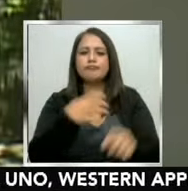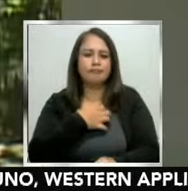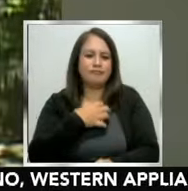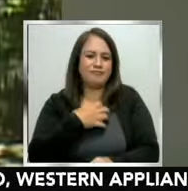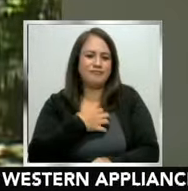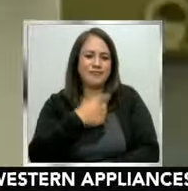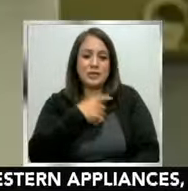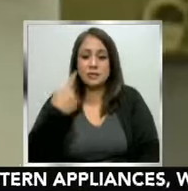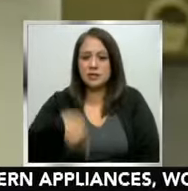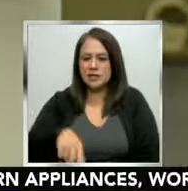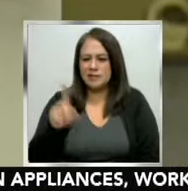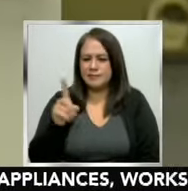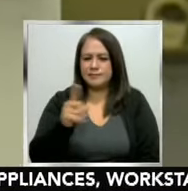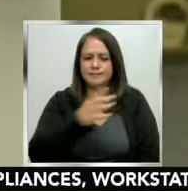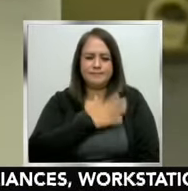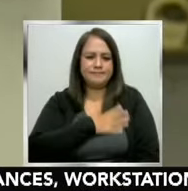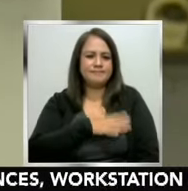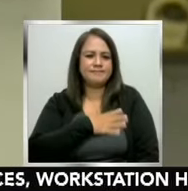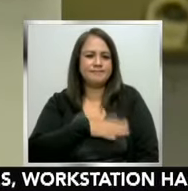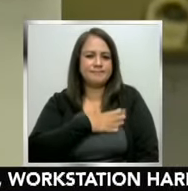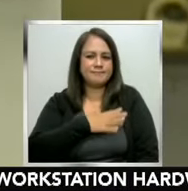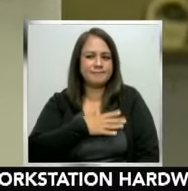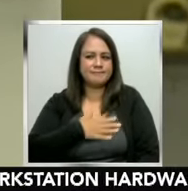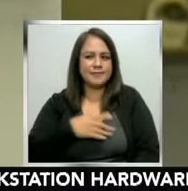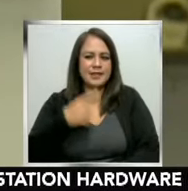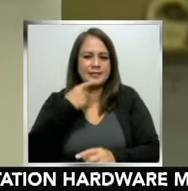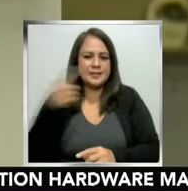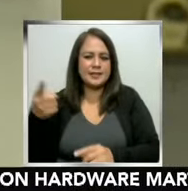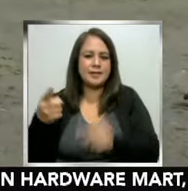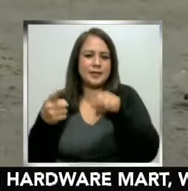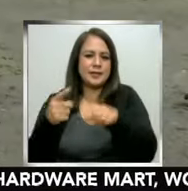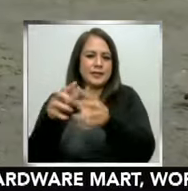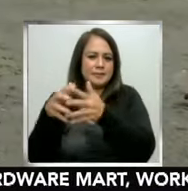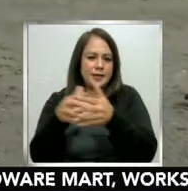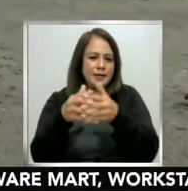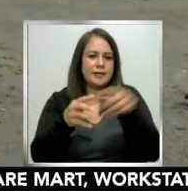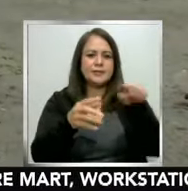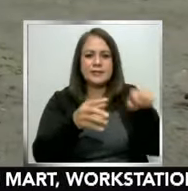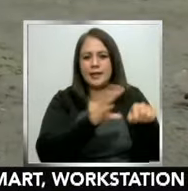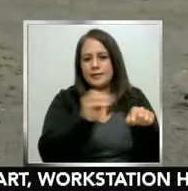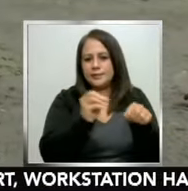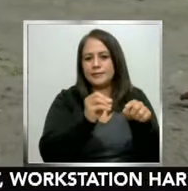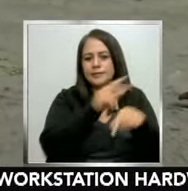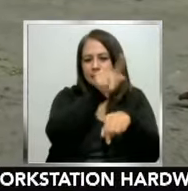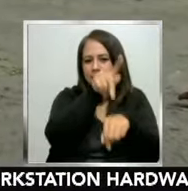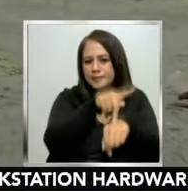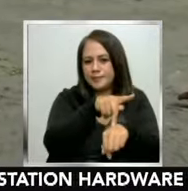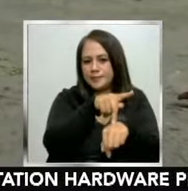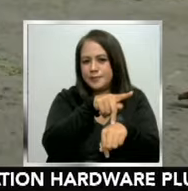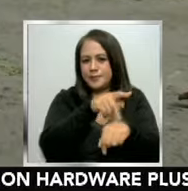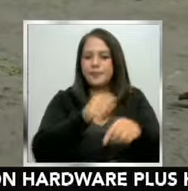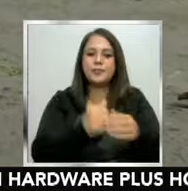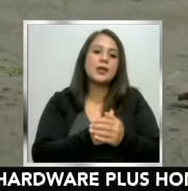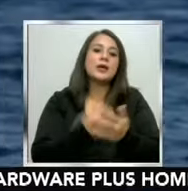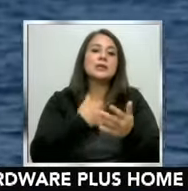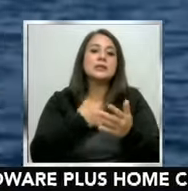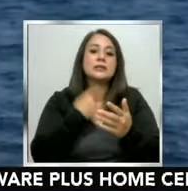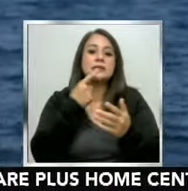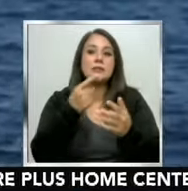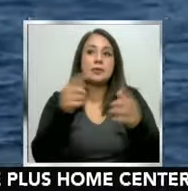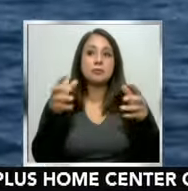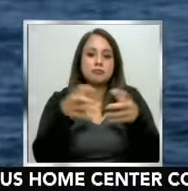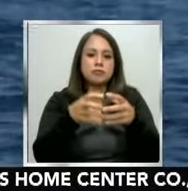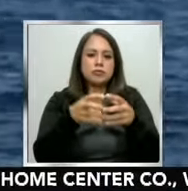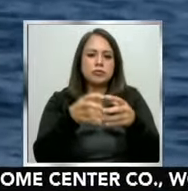raw ang kanilang loob sa joint statement ng Amerika at Pilipinas. Binabaluktot daw ng joint statement ang kanila umanong